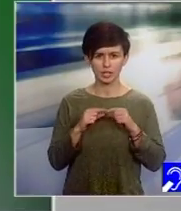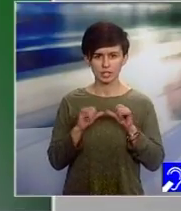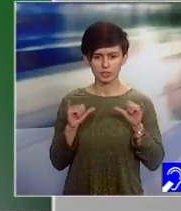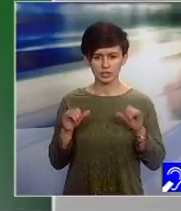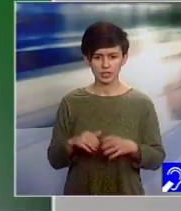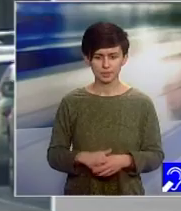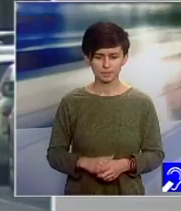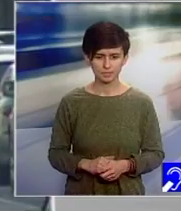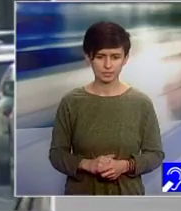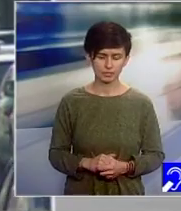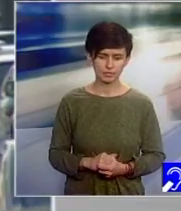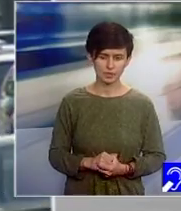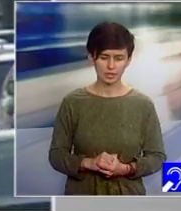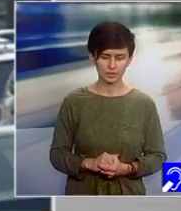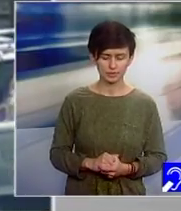subiect.